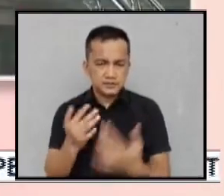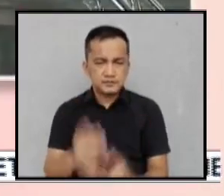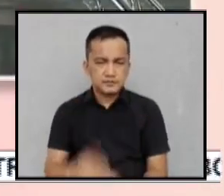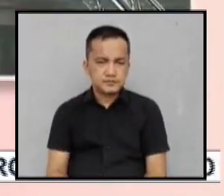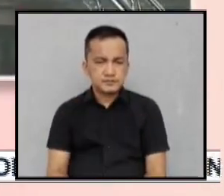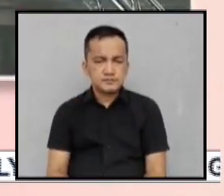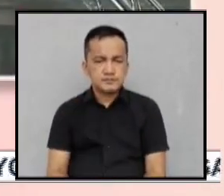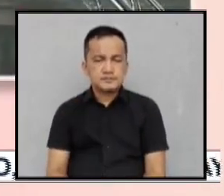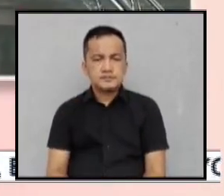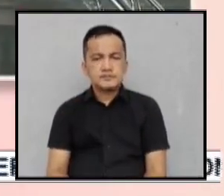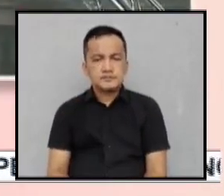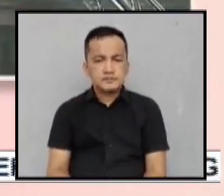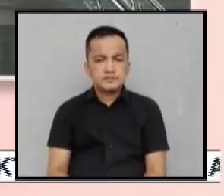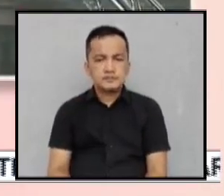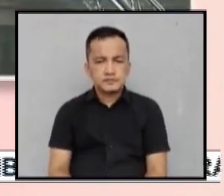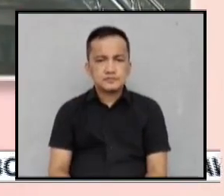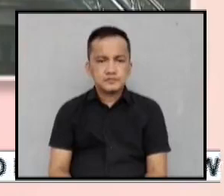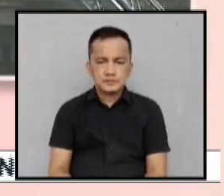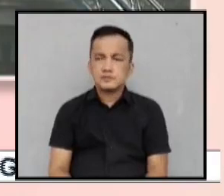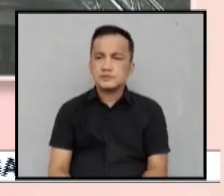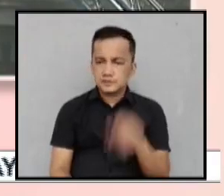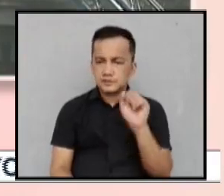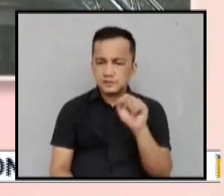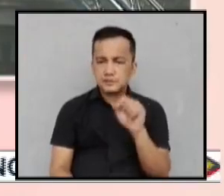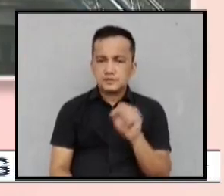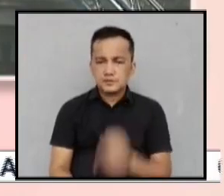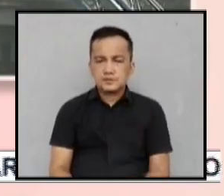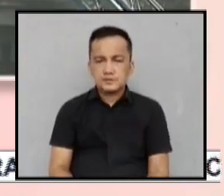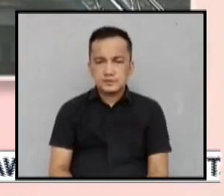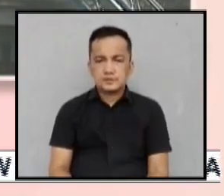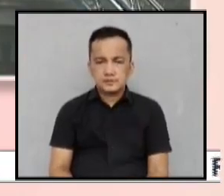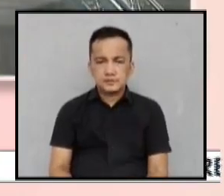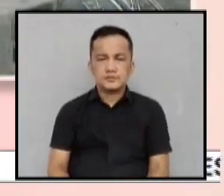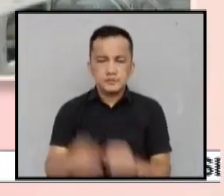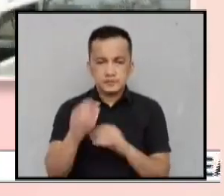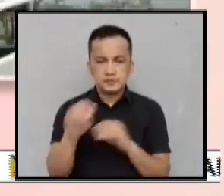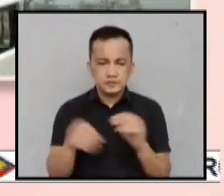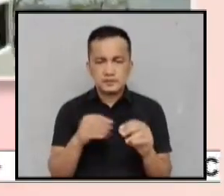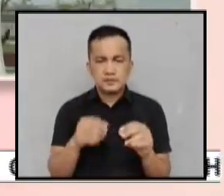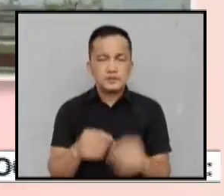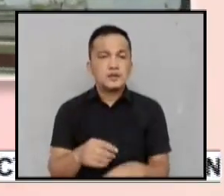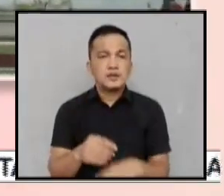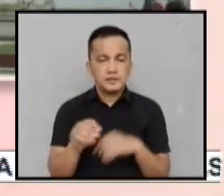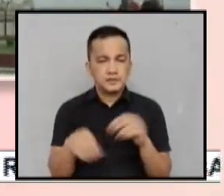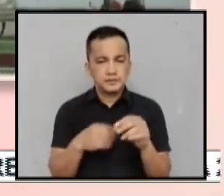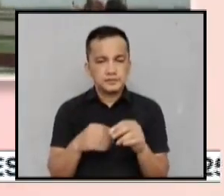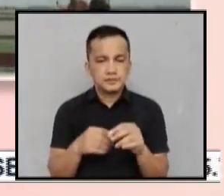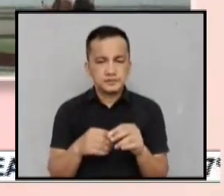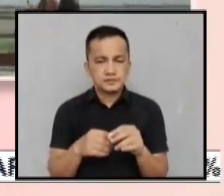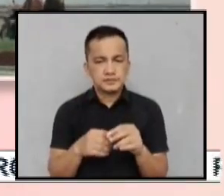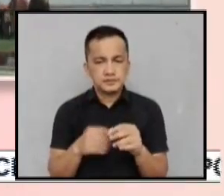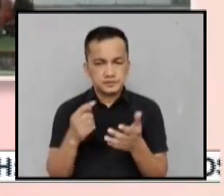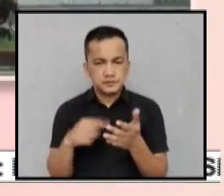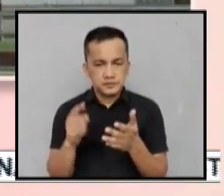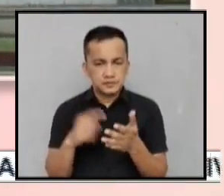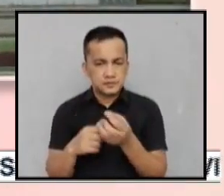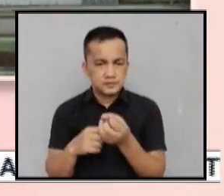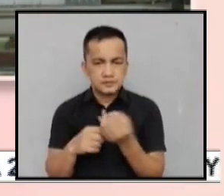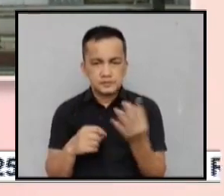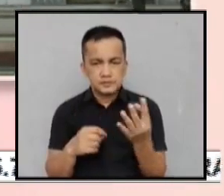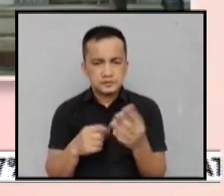on that one. May indemnify naman yan, hindi naman ganun ka. I'm checking lang the volume that is coming from